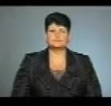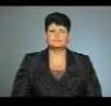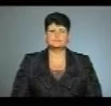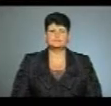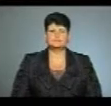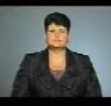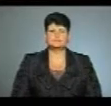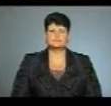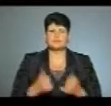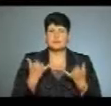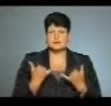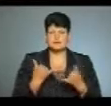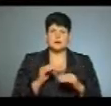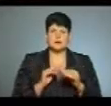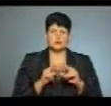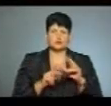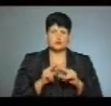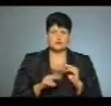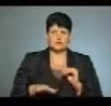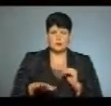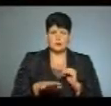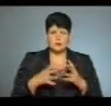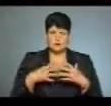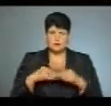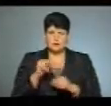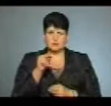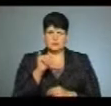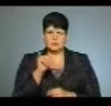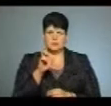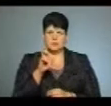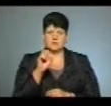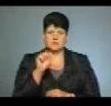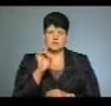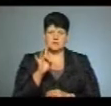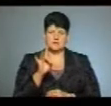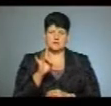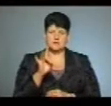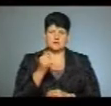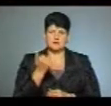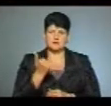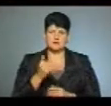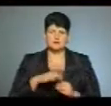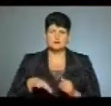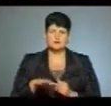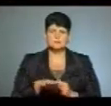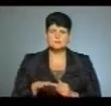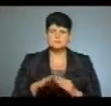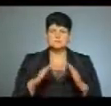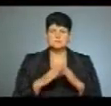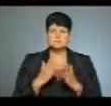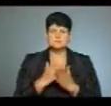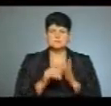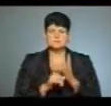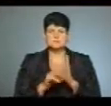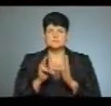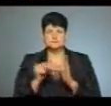Ми зараз добудовуємо площу для сім'ї Чубара. І зараз площа хати становить 6 на 3